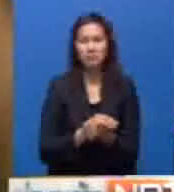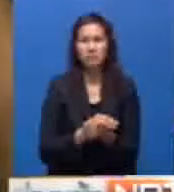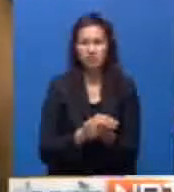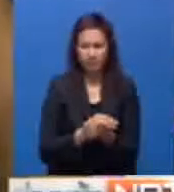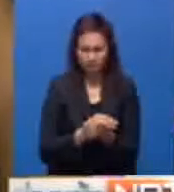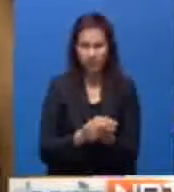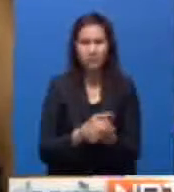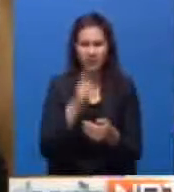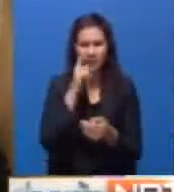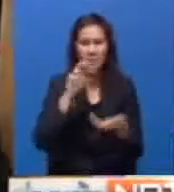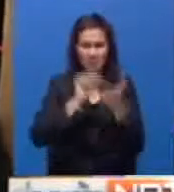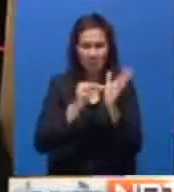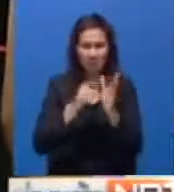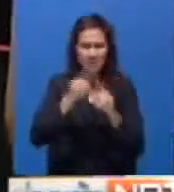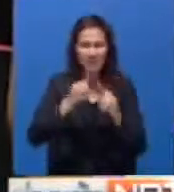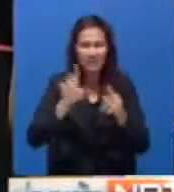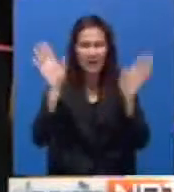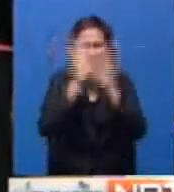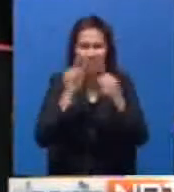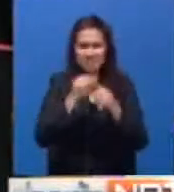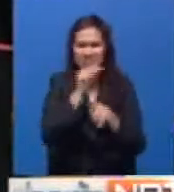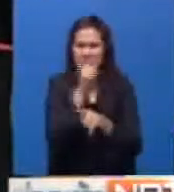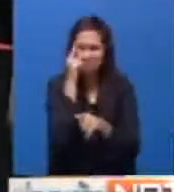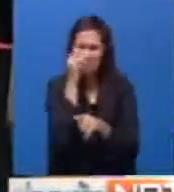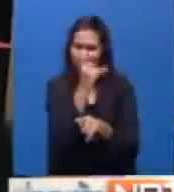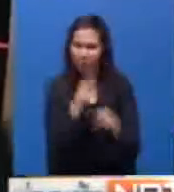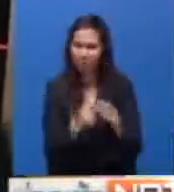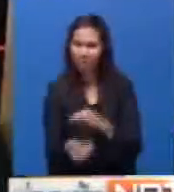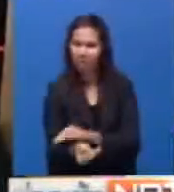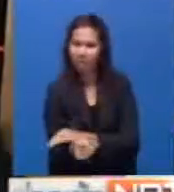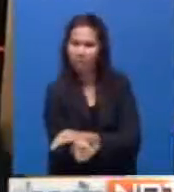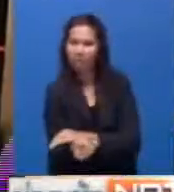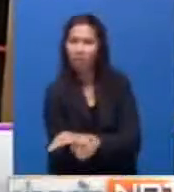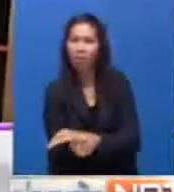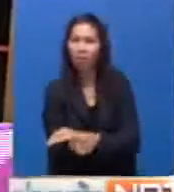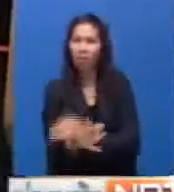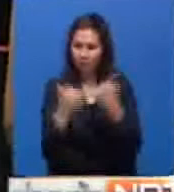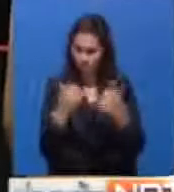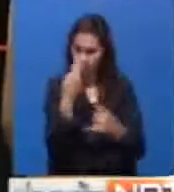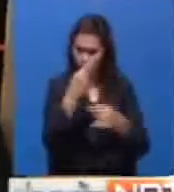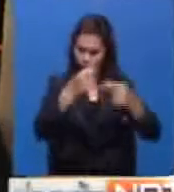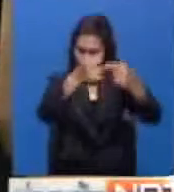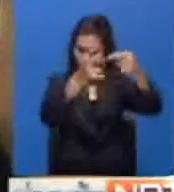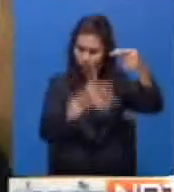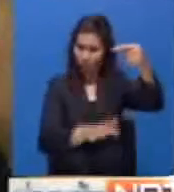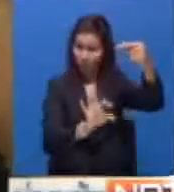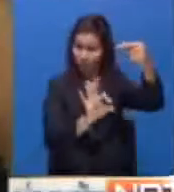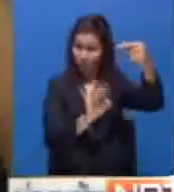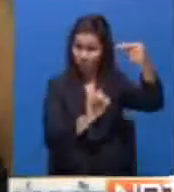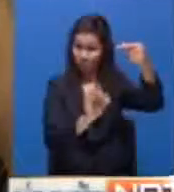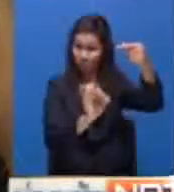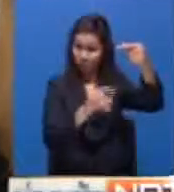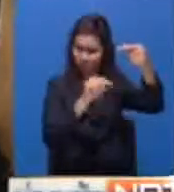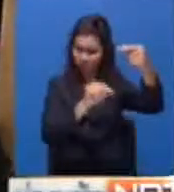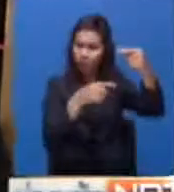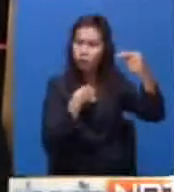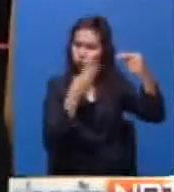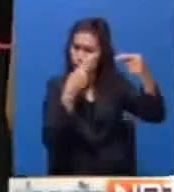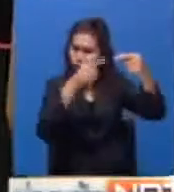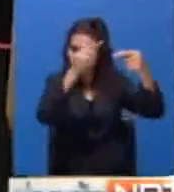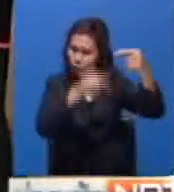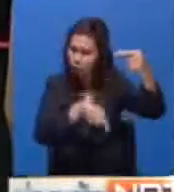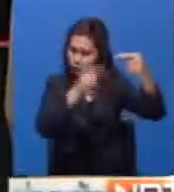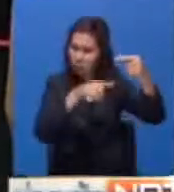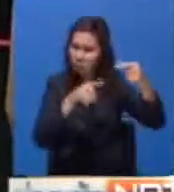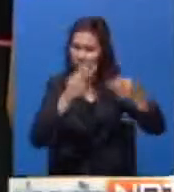มีการใช้เส้นสายก็เลยจะไปดูทั้ง90คนที่เข้ามาดูที่มาของการสอบเข้ามารุ่นนี้รู้สึกจะมี